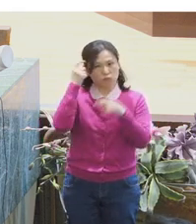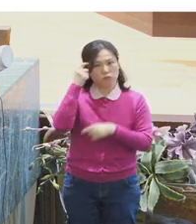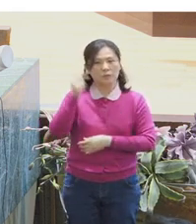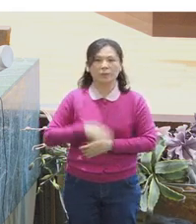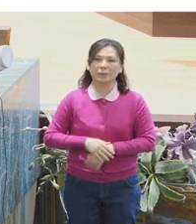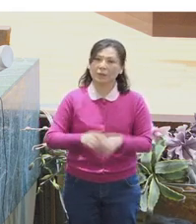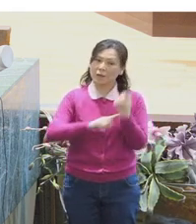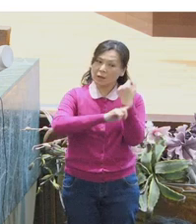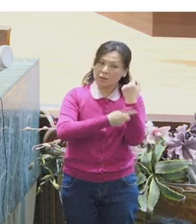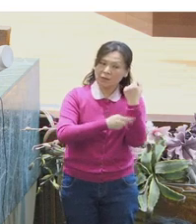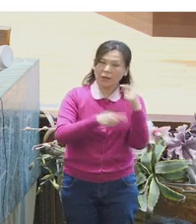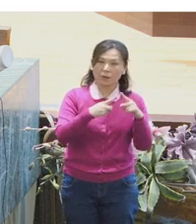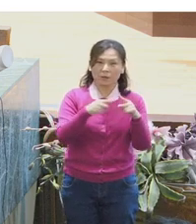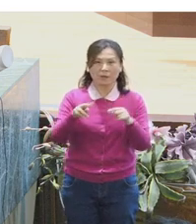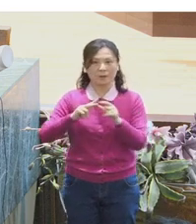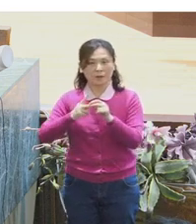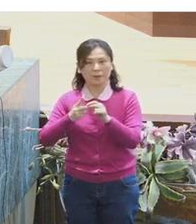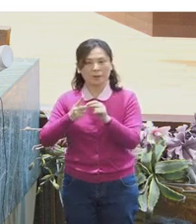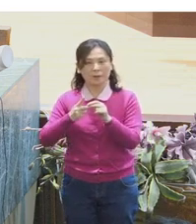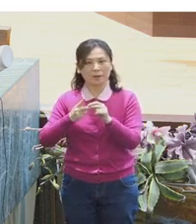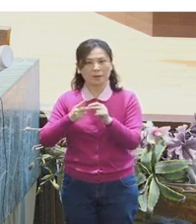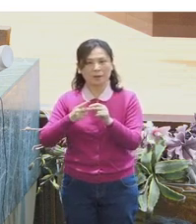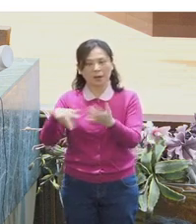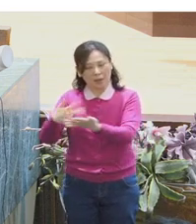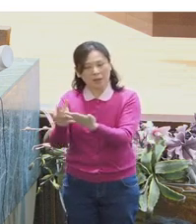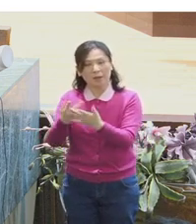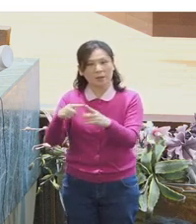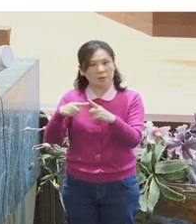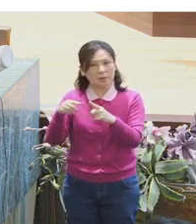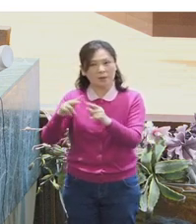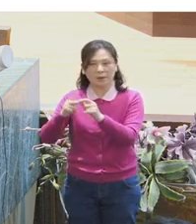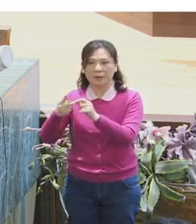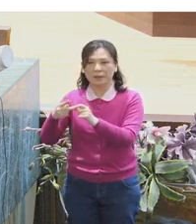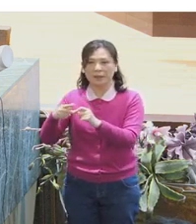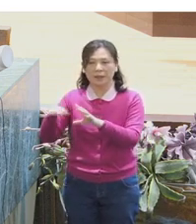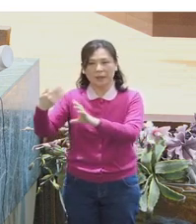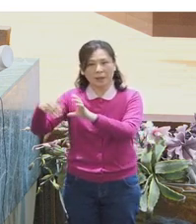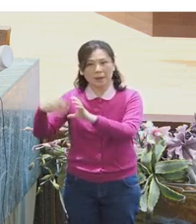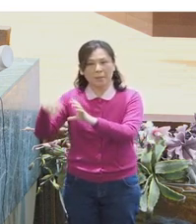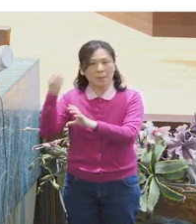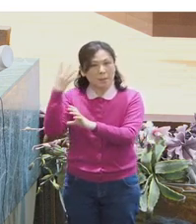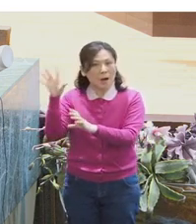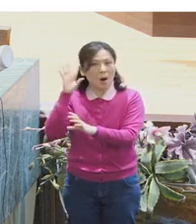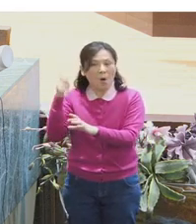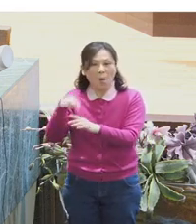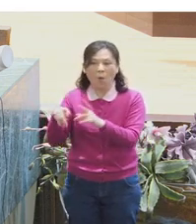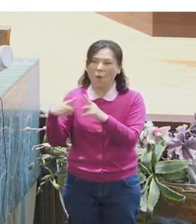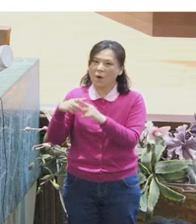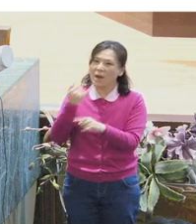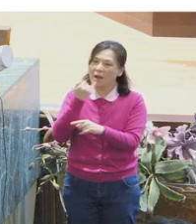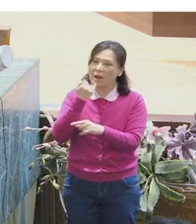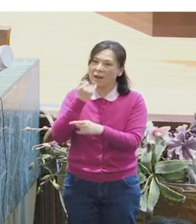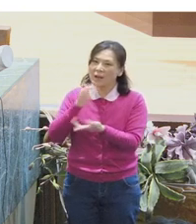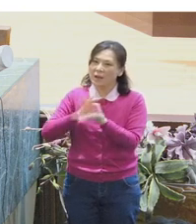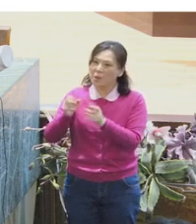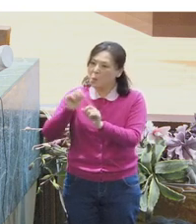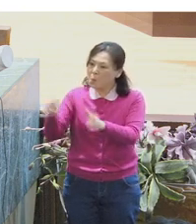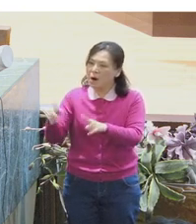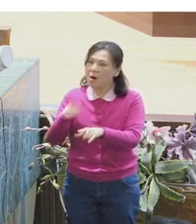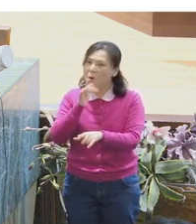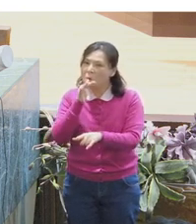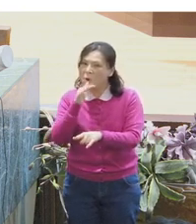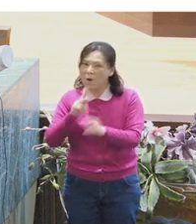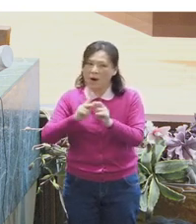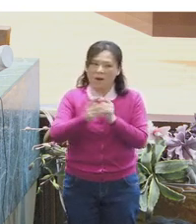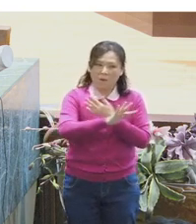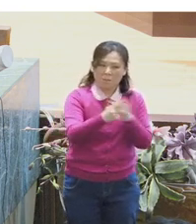跟艺术的人是艺术跟媒体的人是可以用一些各种不同的语言或表现方式去跟其他人沟